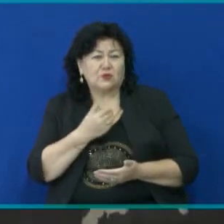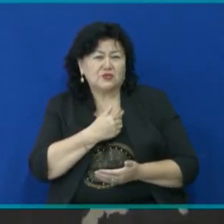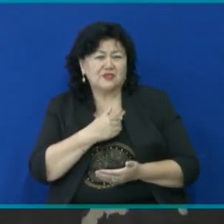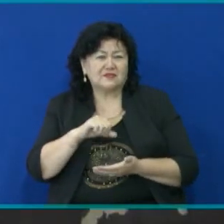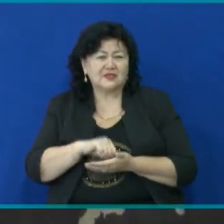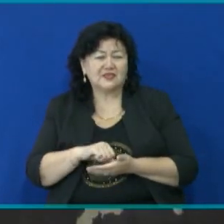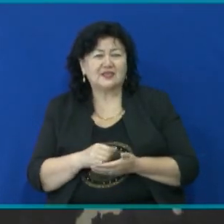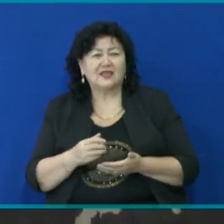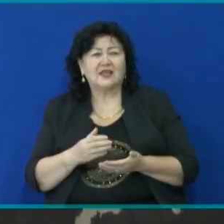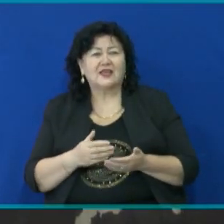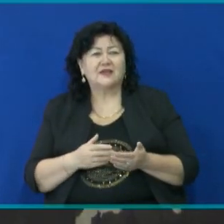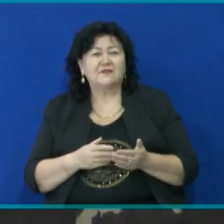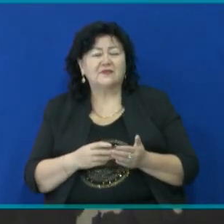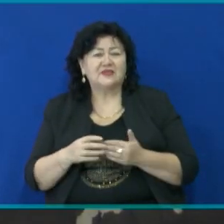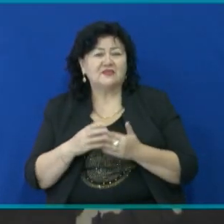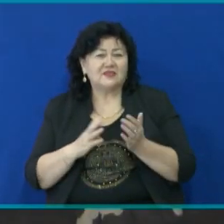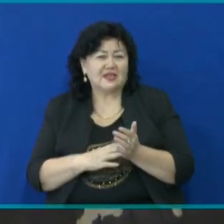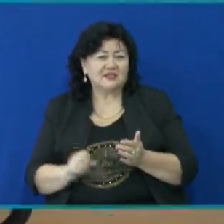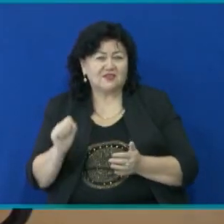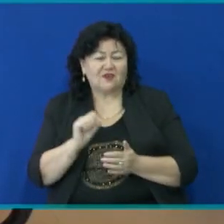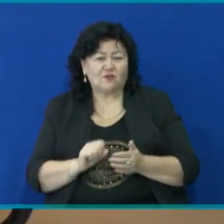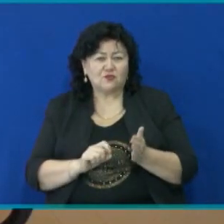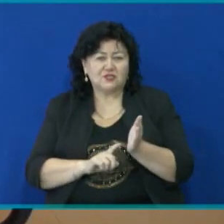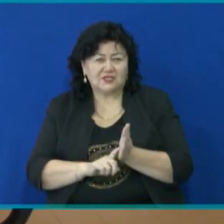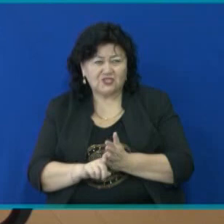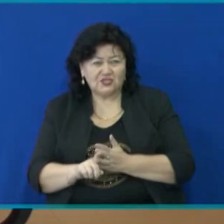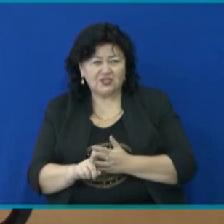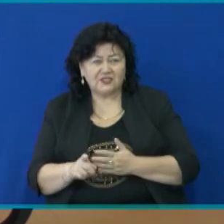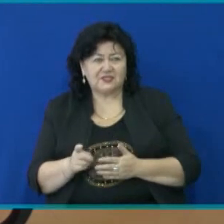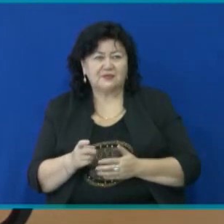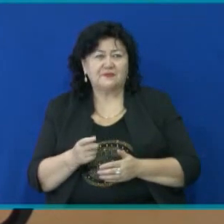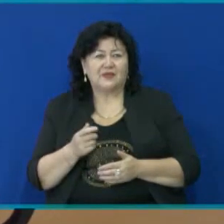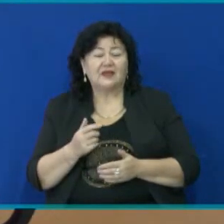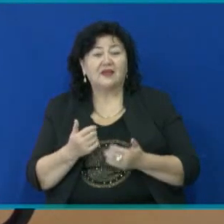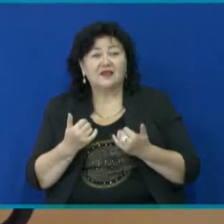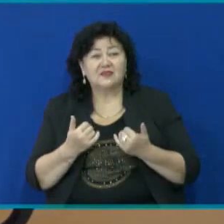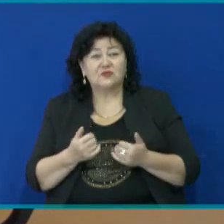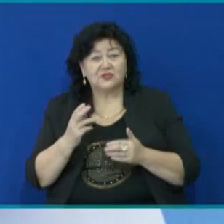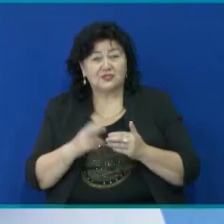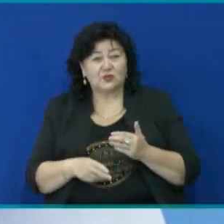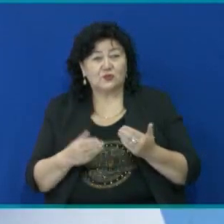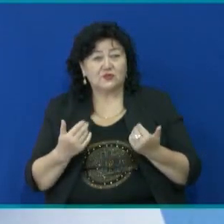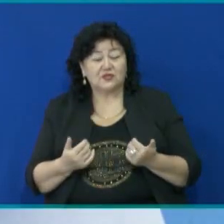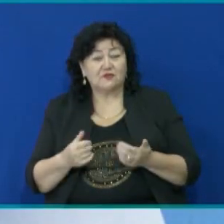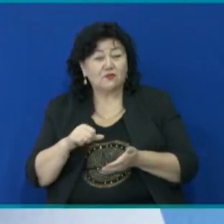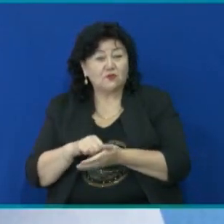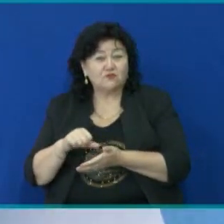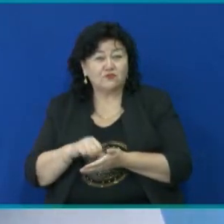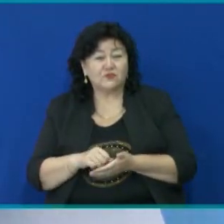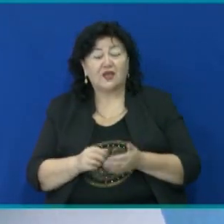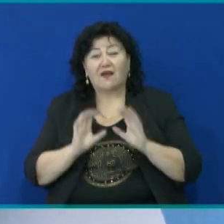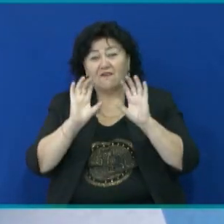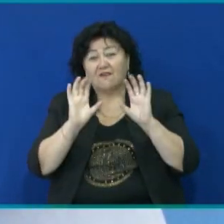этап соревнований, которые начались 19 августа, состоится сегодня. В этот раз спортивное состязание включает в себя такие виды спорта, как